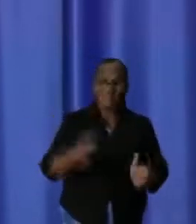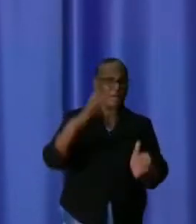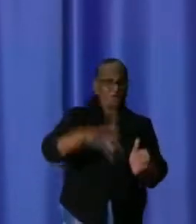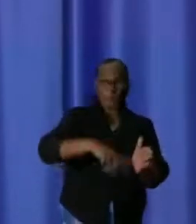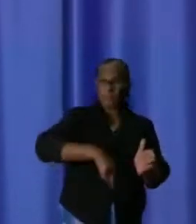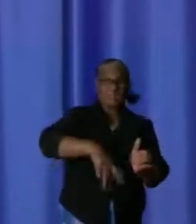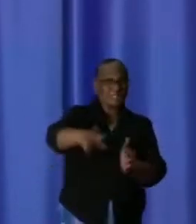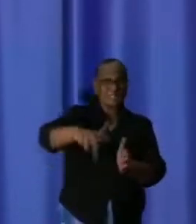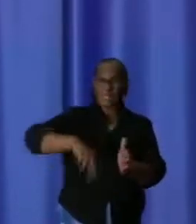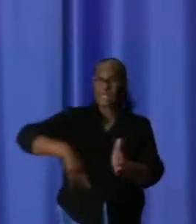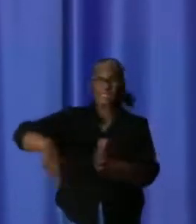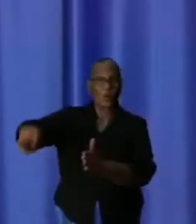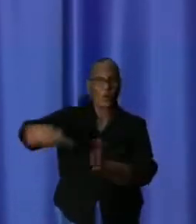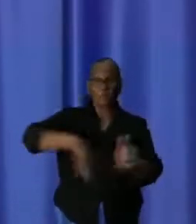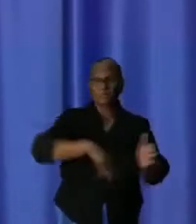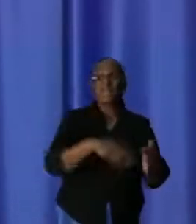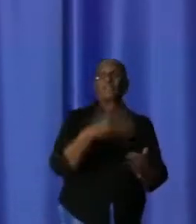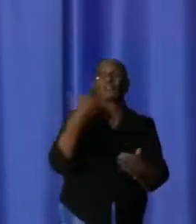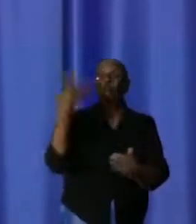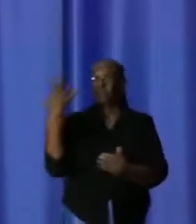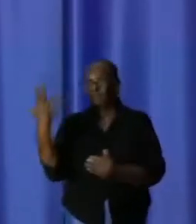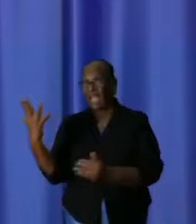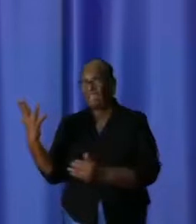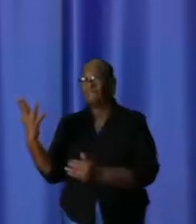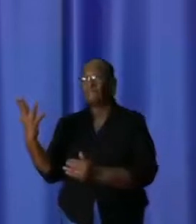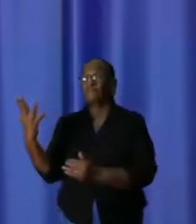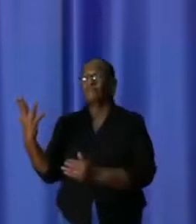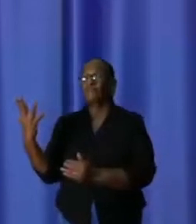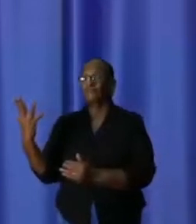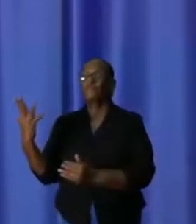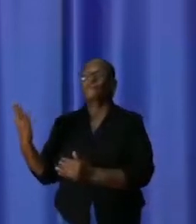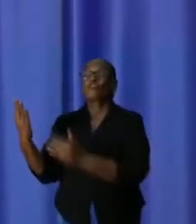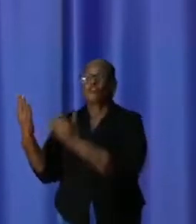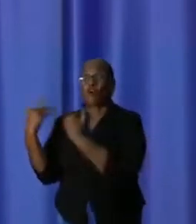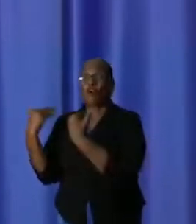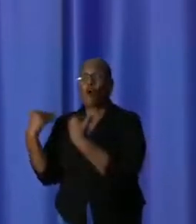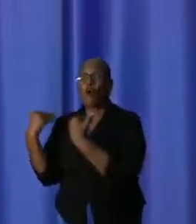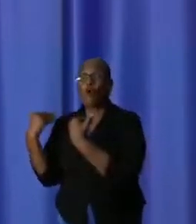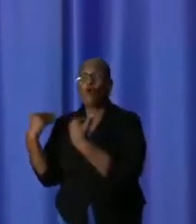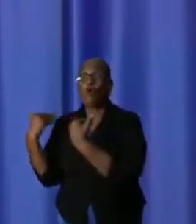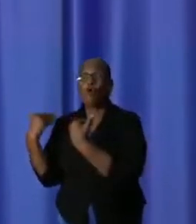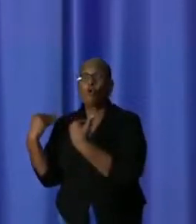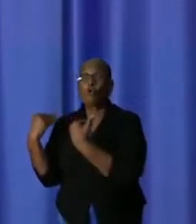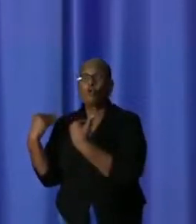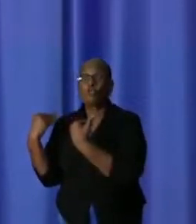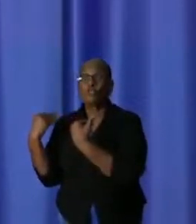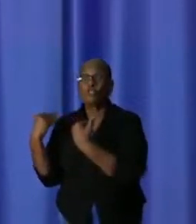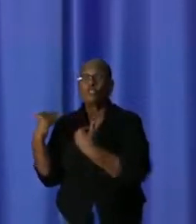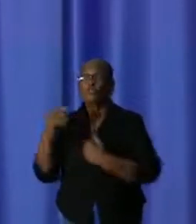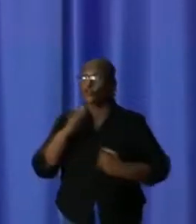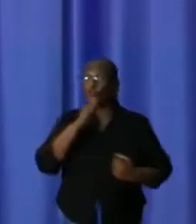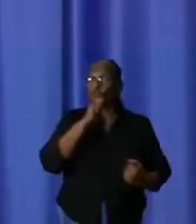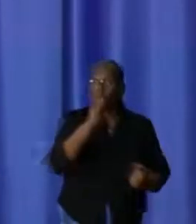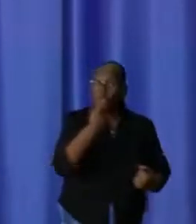23 augustus 5 euro manting. Dat want tak tussen a periode die si, if you no abitus temeng, you no mag kontap strati.